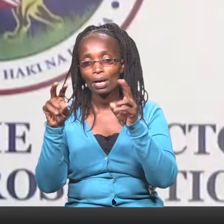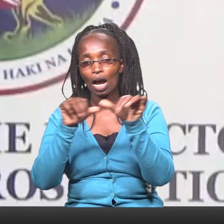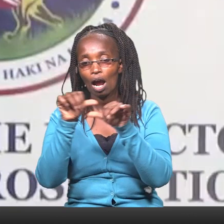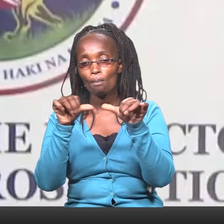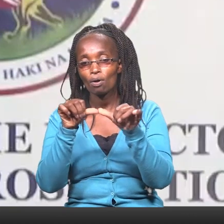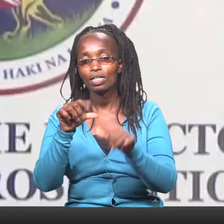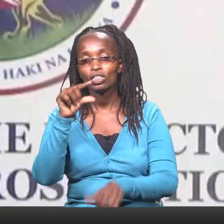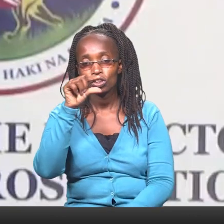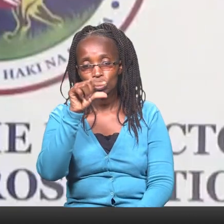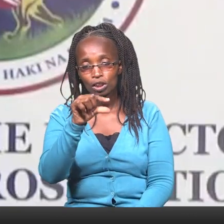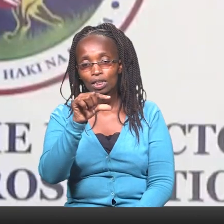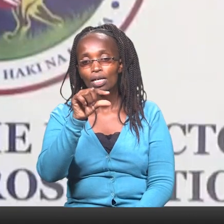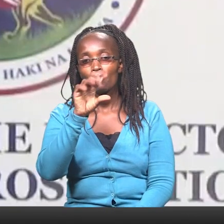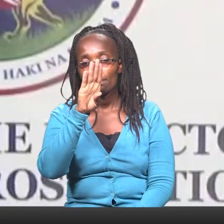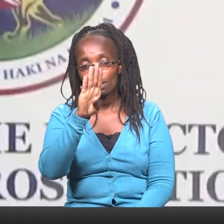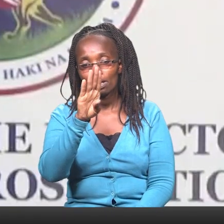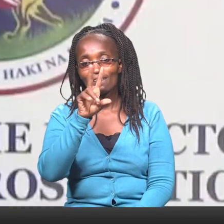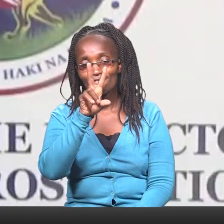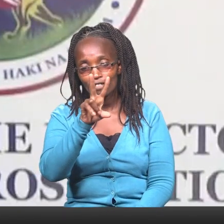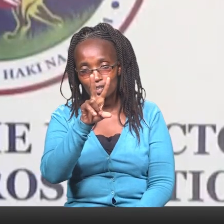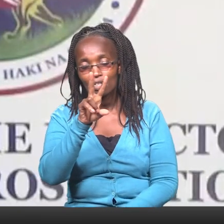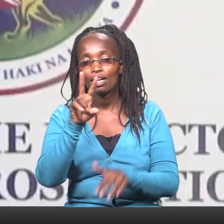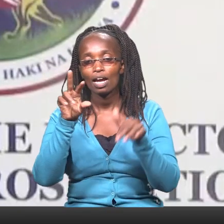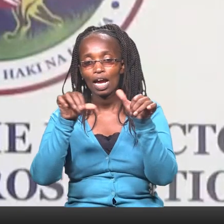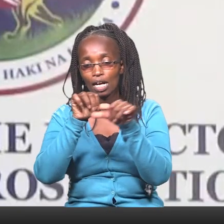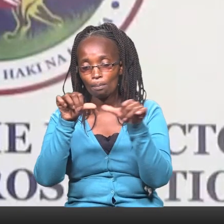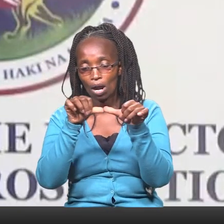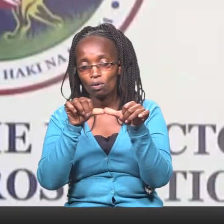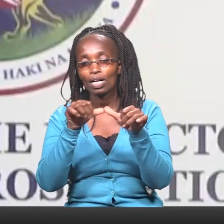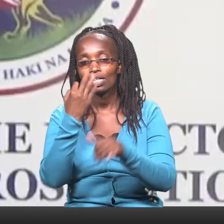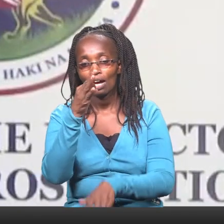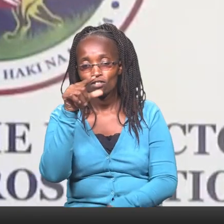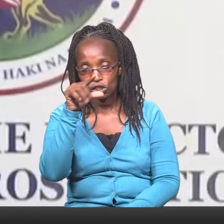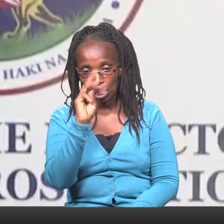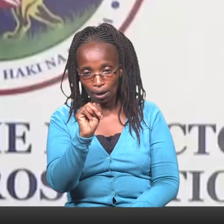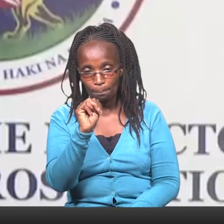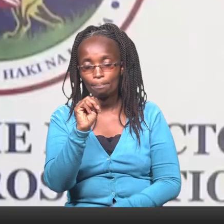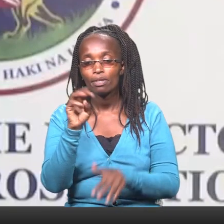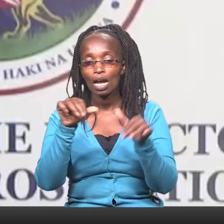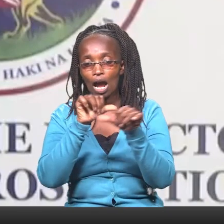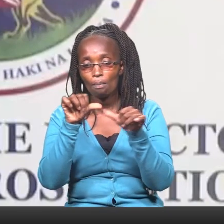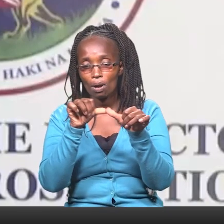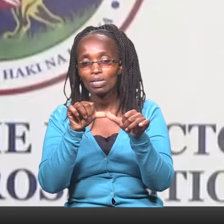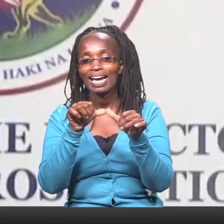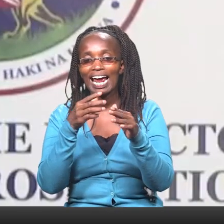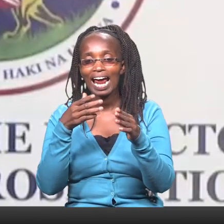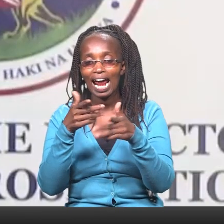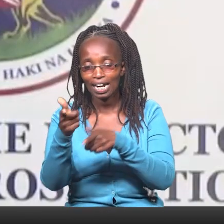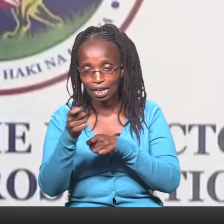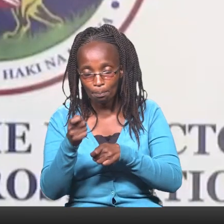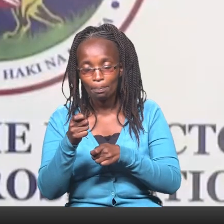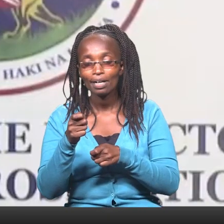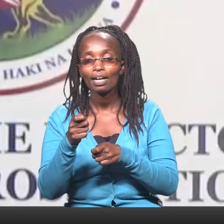gender based violence na mambo ya sexual offenses na mambo kama hii ya FGM, mambo ya